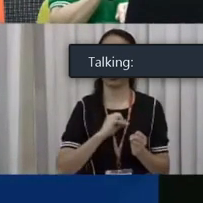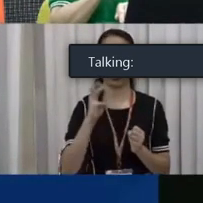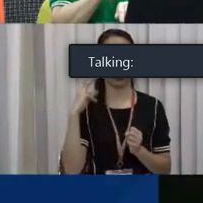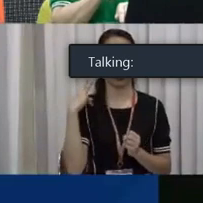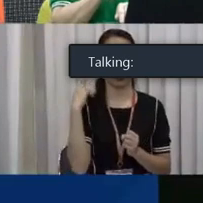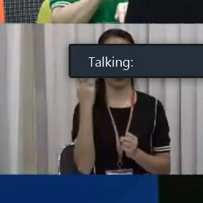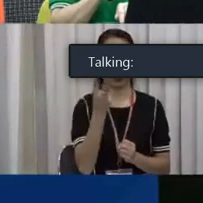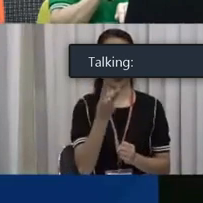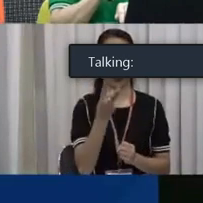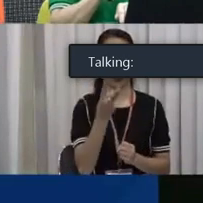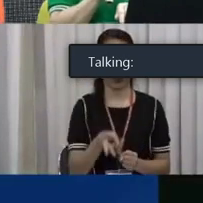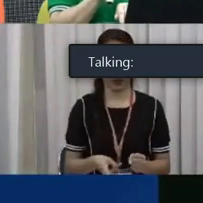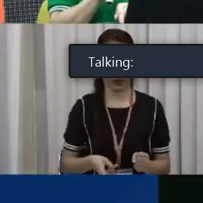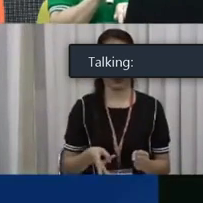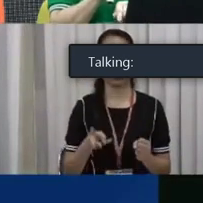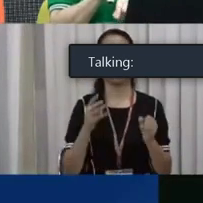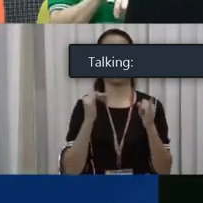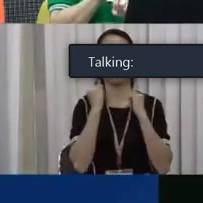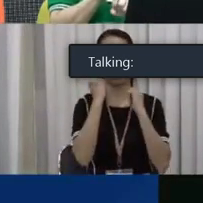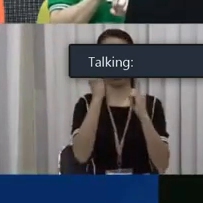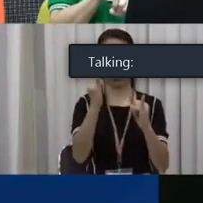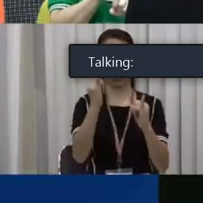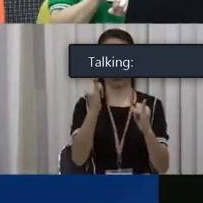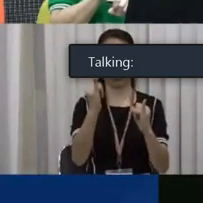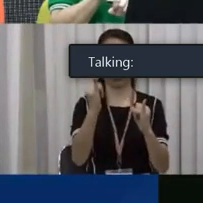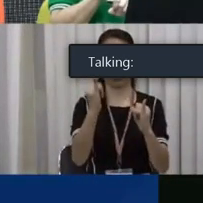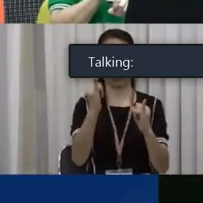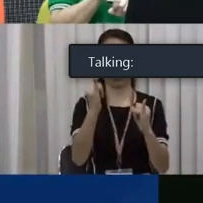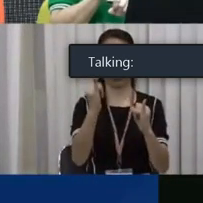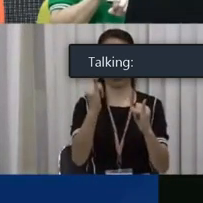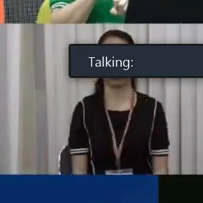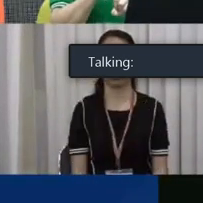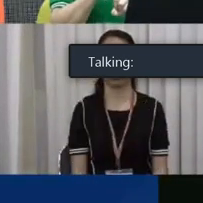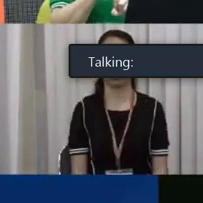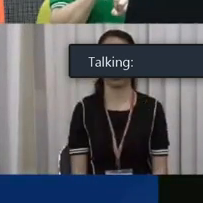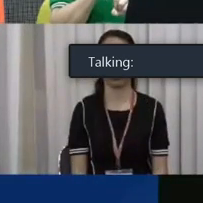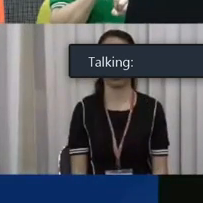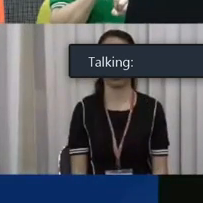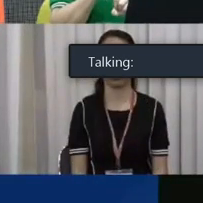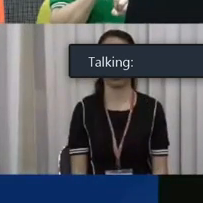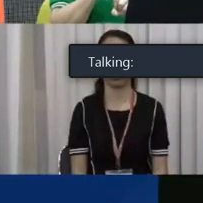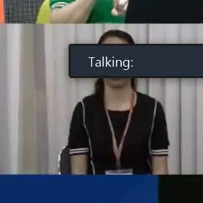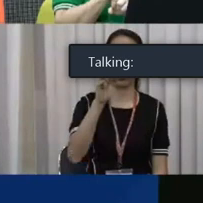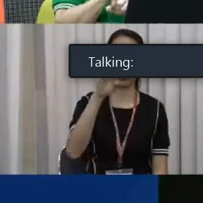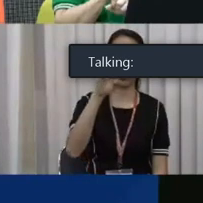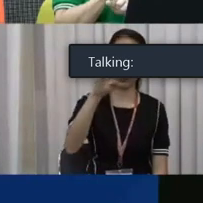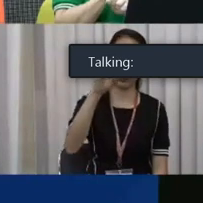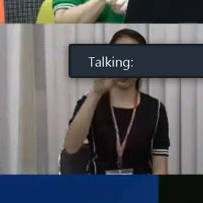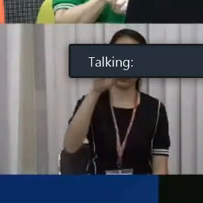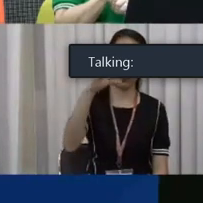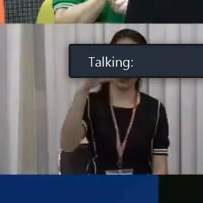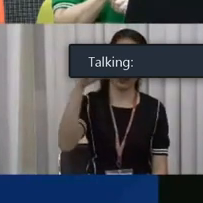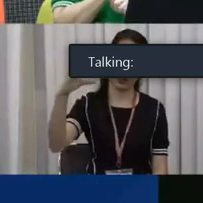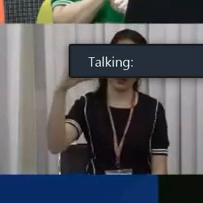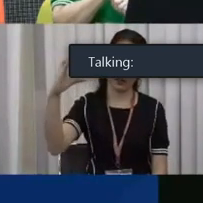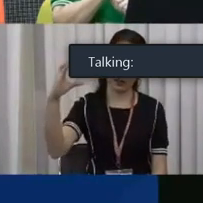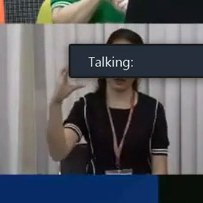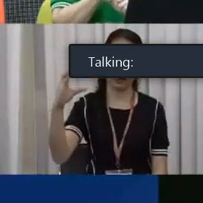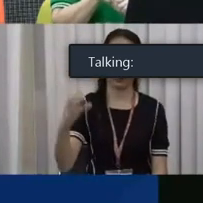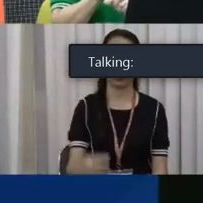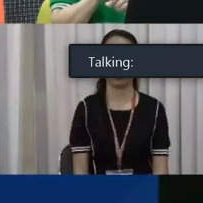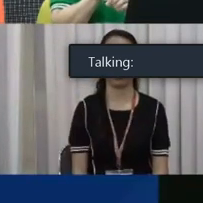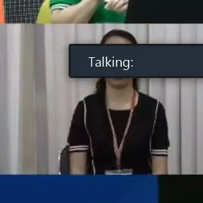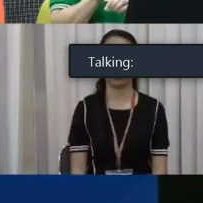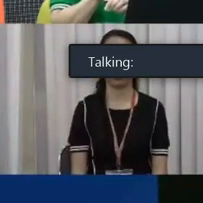So ako di ipaili-ila ang dolly attached agencies. Una, mauni ang ECC or Employees